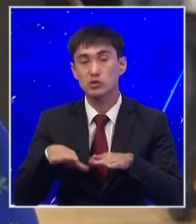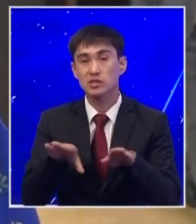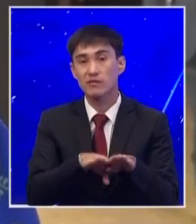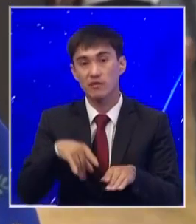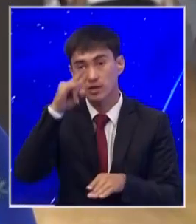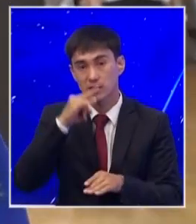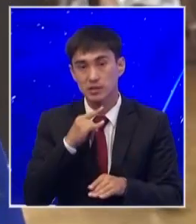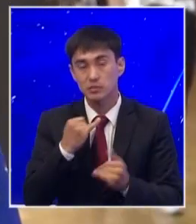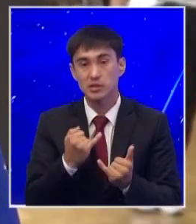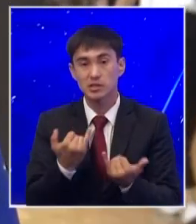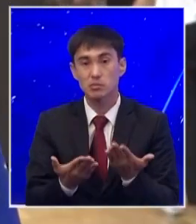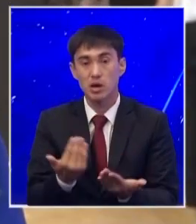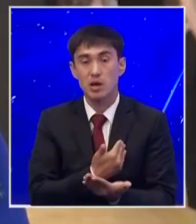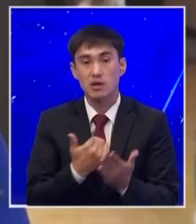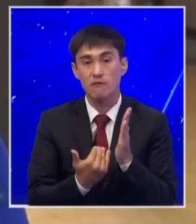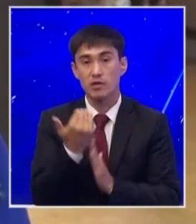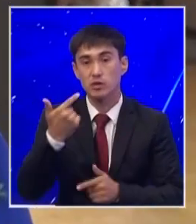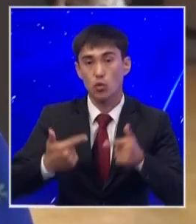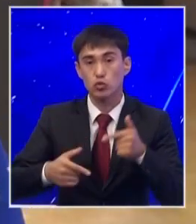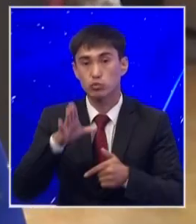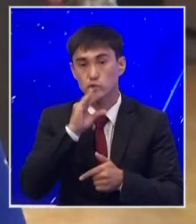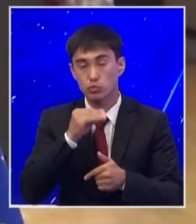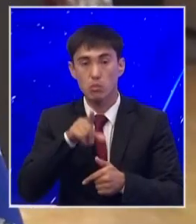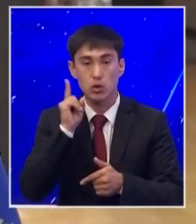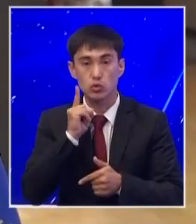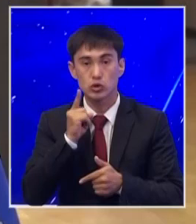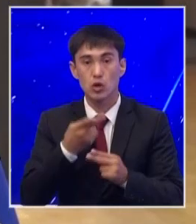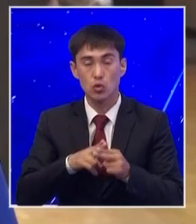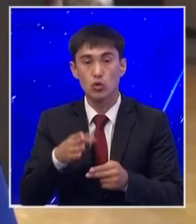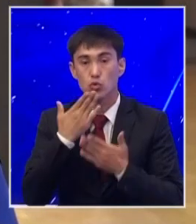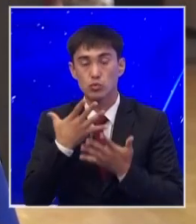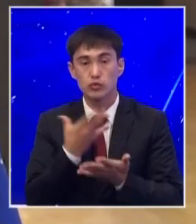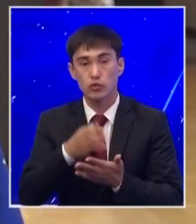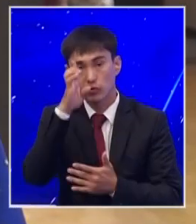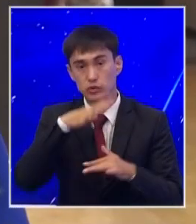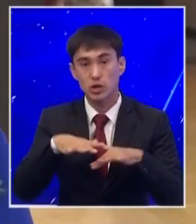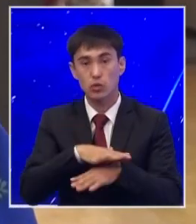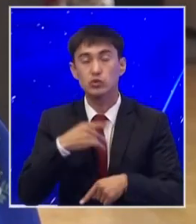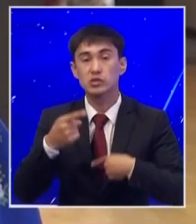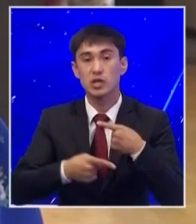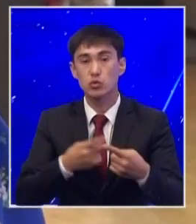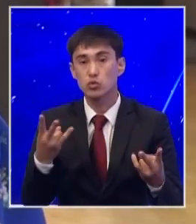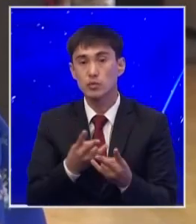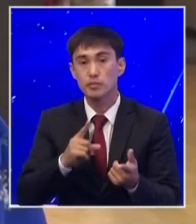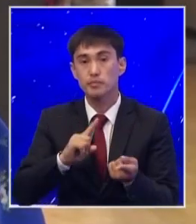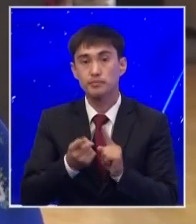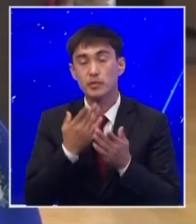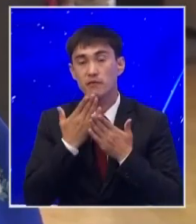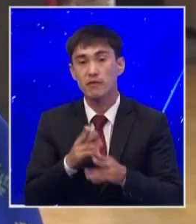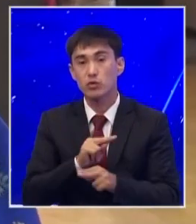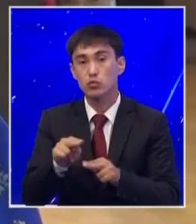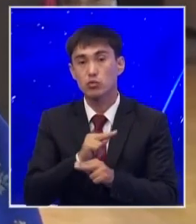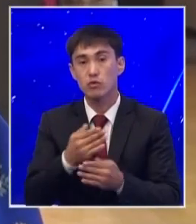с казахским. Если мы хотим вырастить конкурентоспособную молодежь, которая любит свою страну, то следует прививать им любовь к